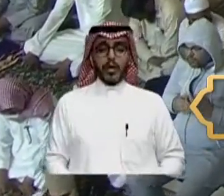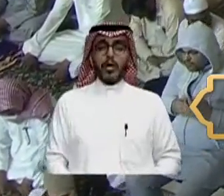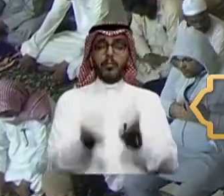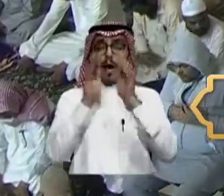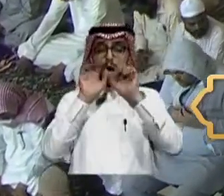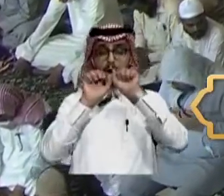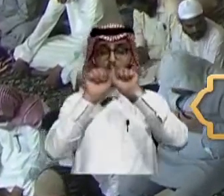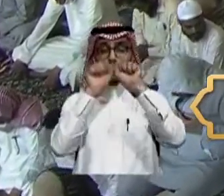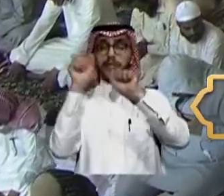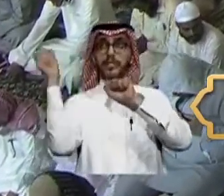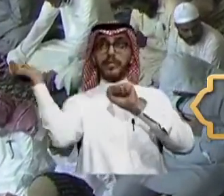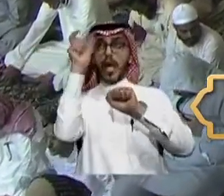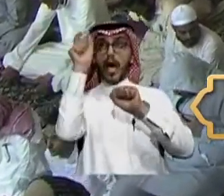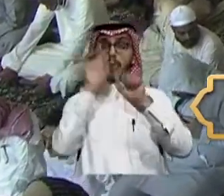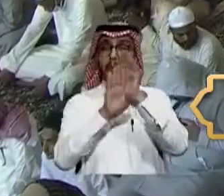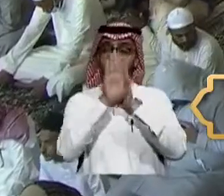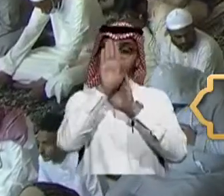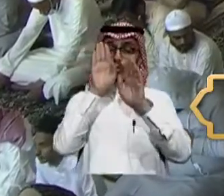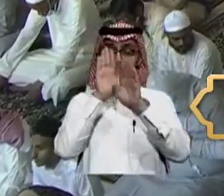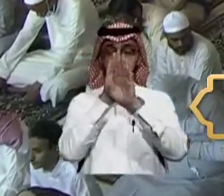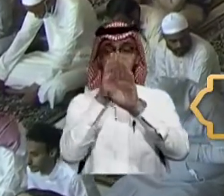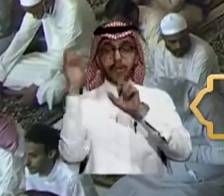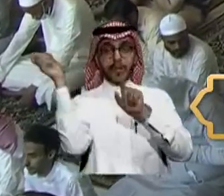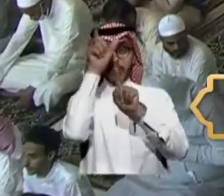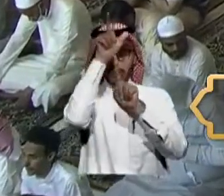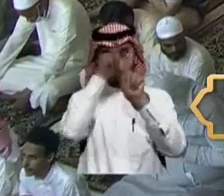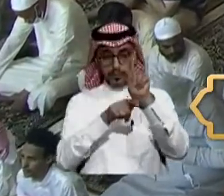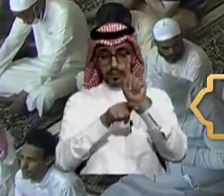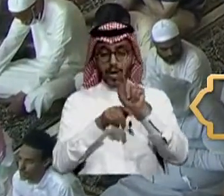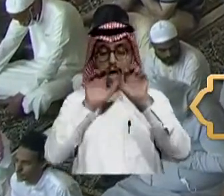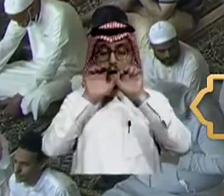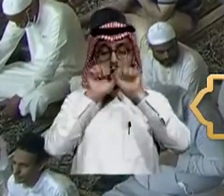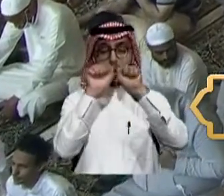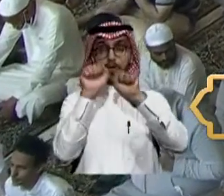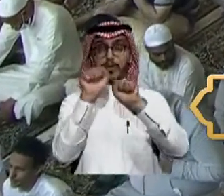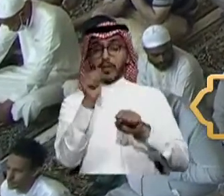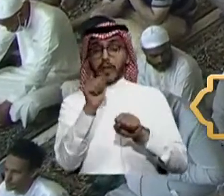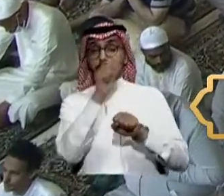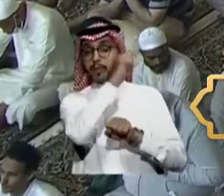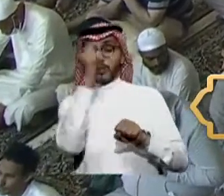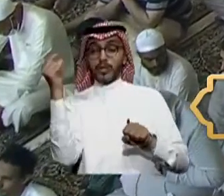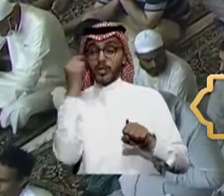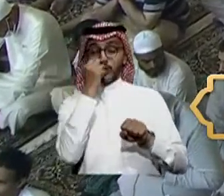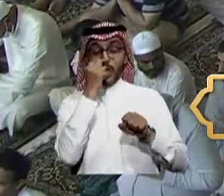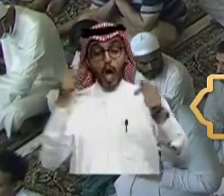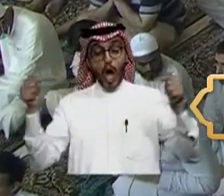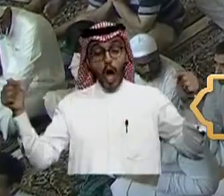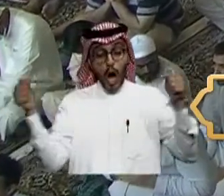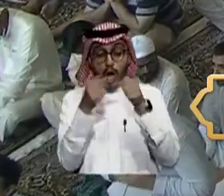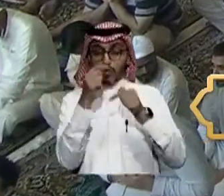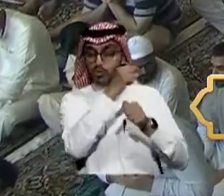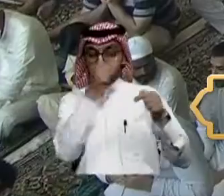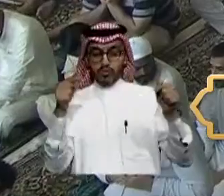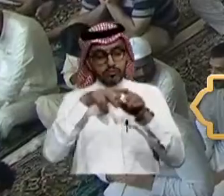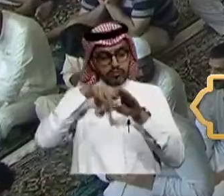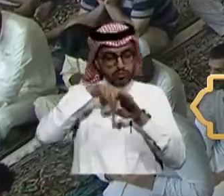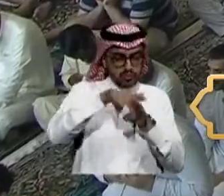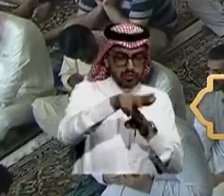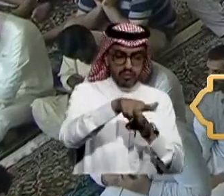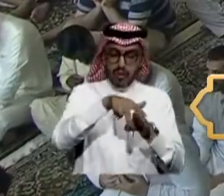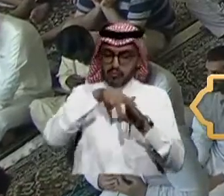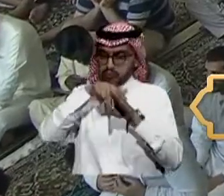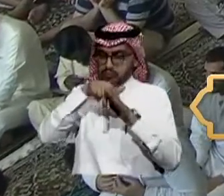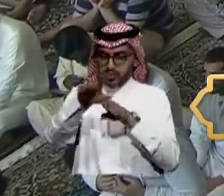اللهم اعز الاسلام والمسلمين واحمي حوزه الدين ودمر اعداء الدين وسائر